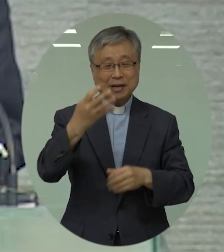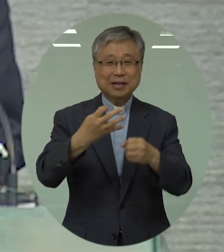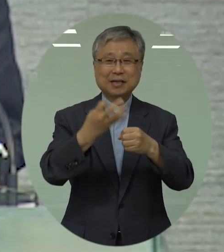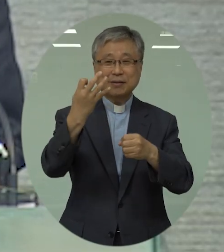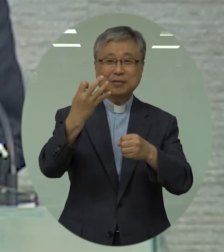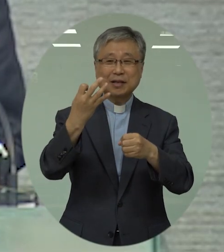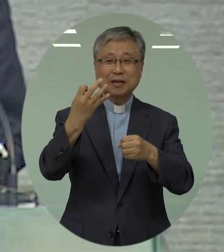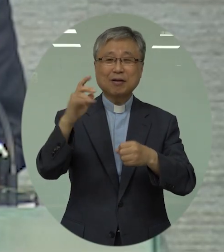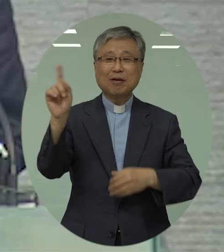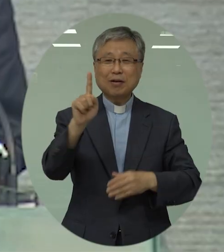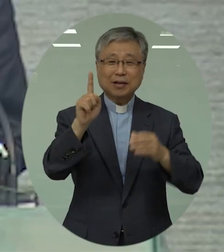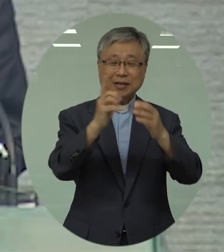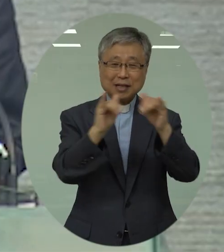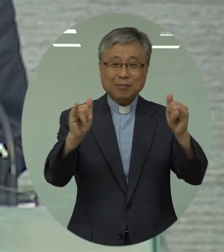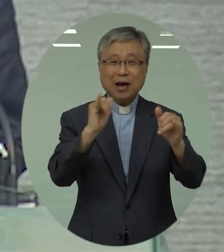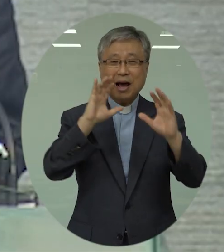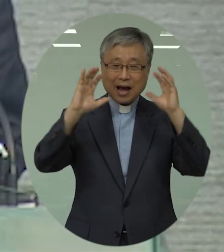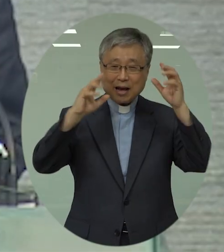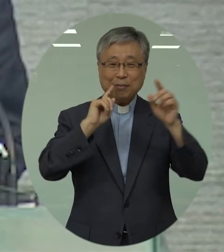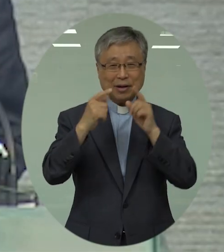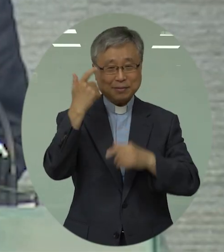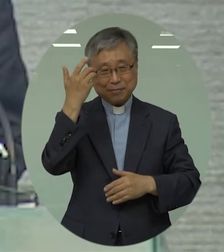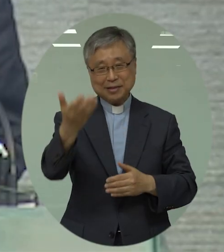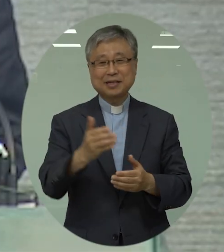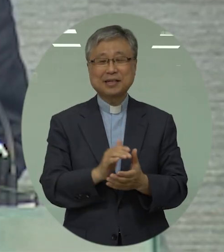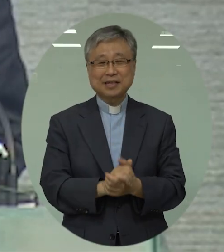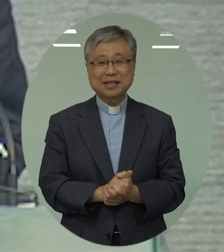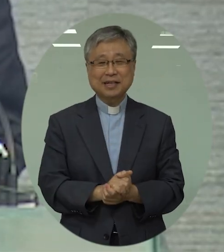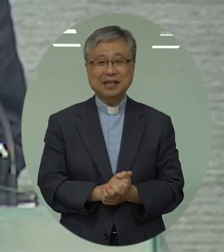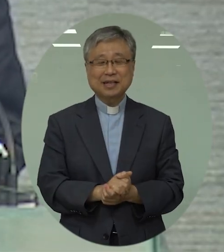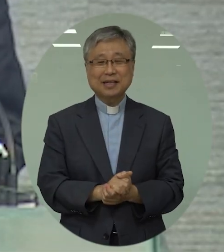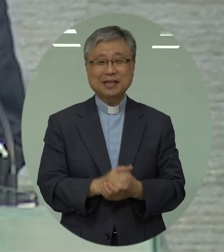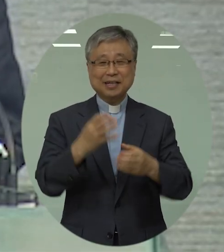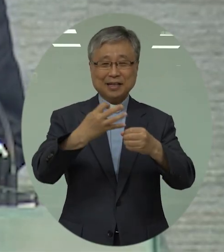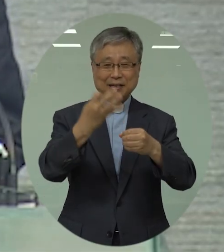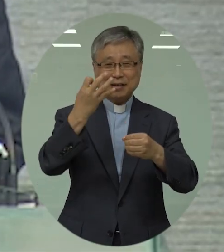14절에 아이가 어떤 사람이 아이라고 그랬어요?